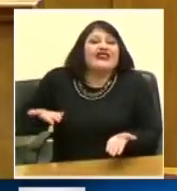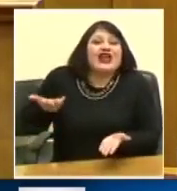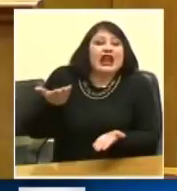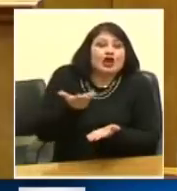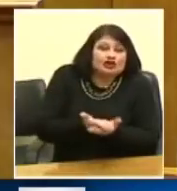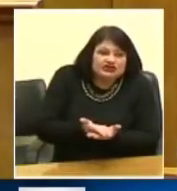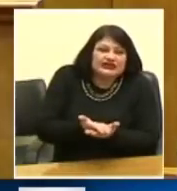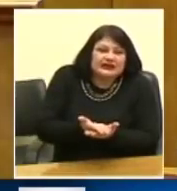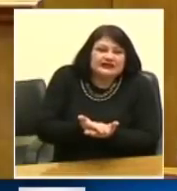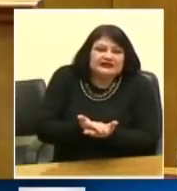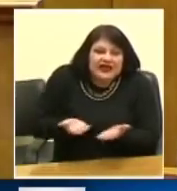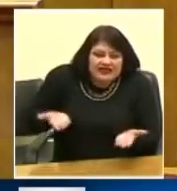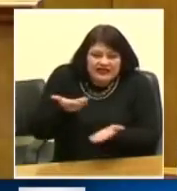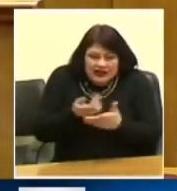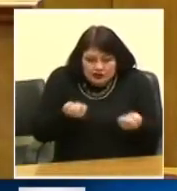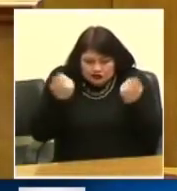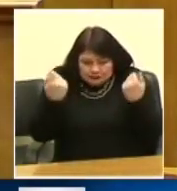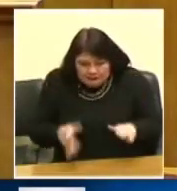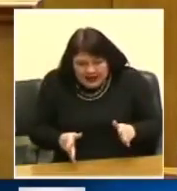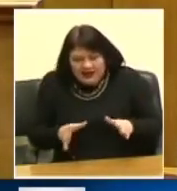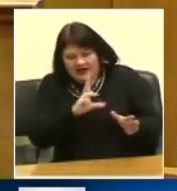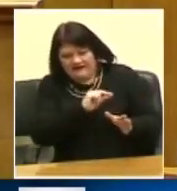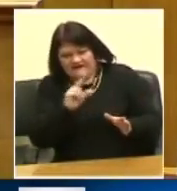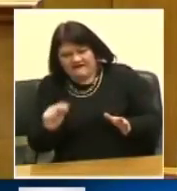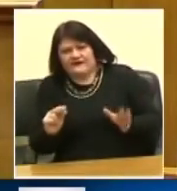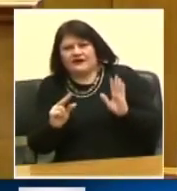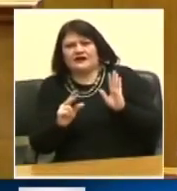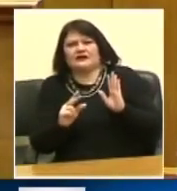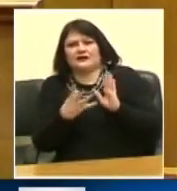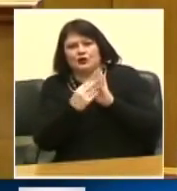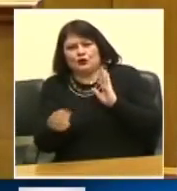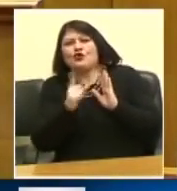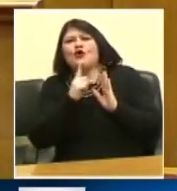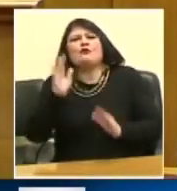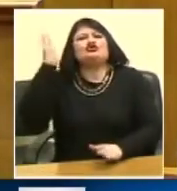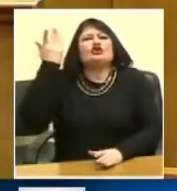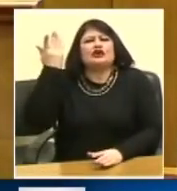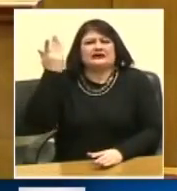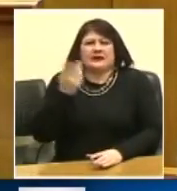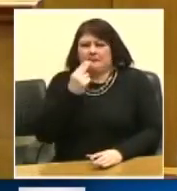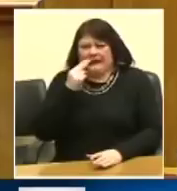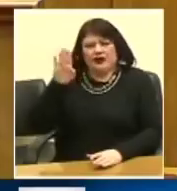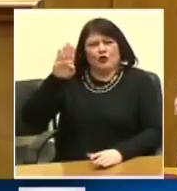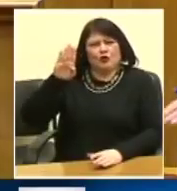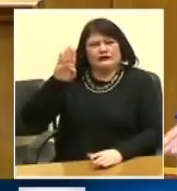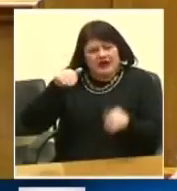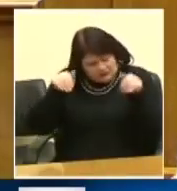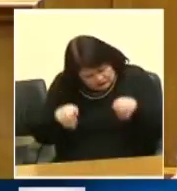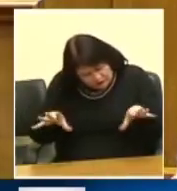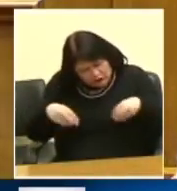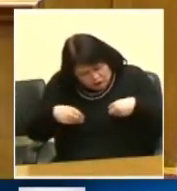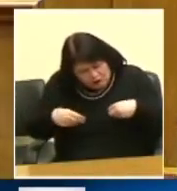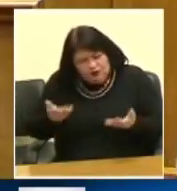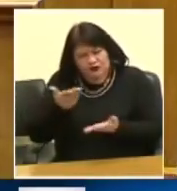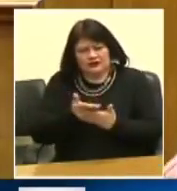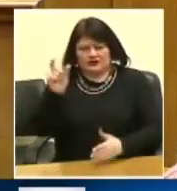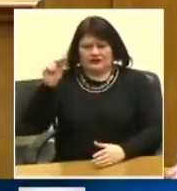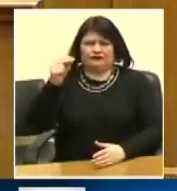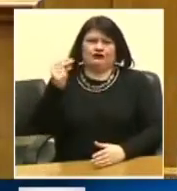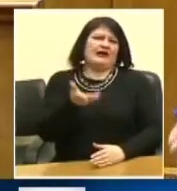Διότι έκαναν δήλωση πανομοιότυπη όπως σε άλλες εποχές. Και μάλιστα είναι βουλευτές.